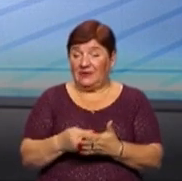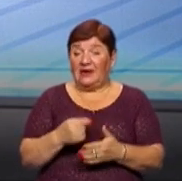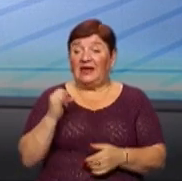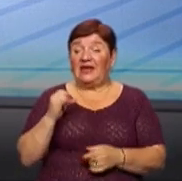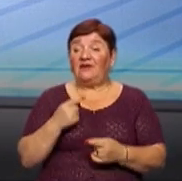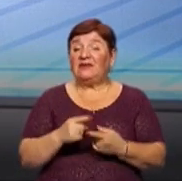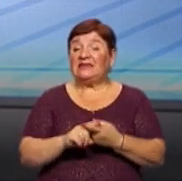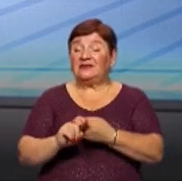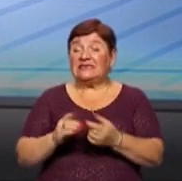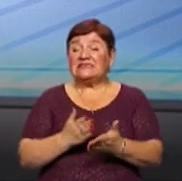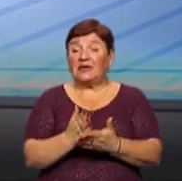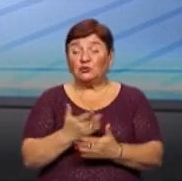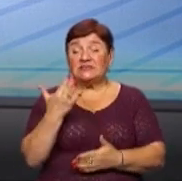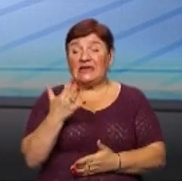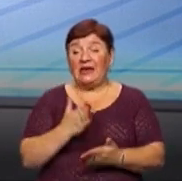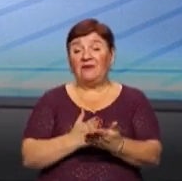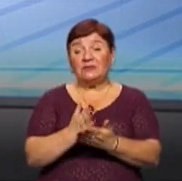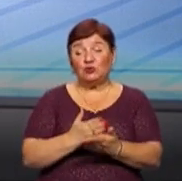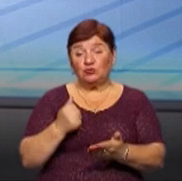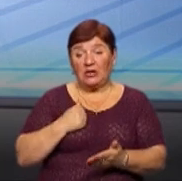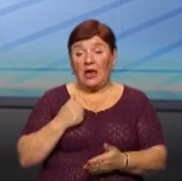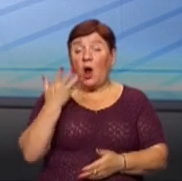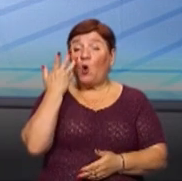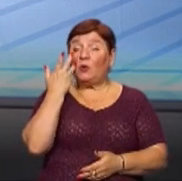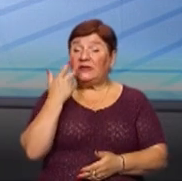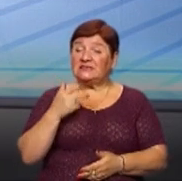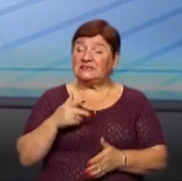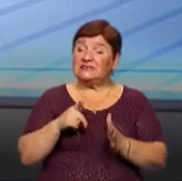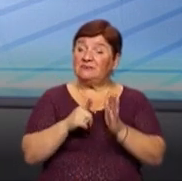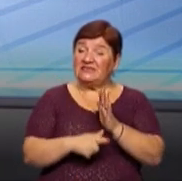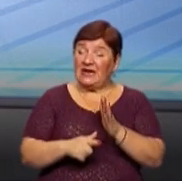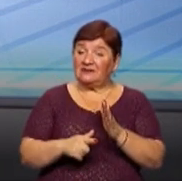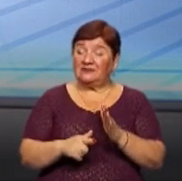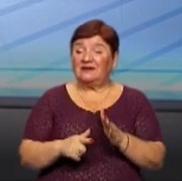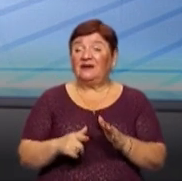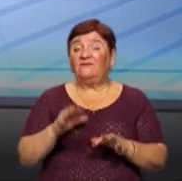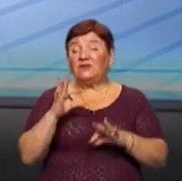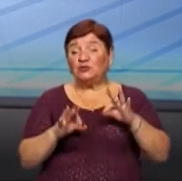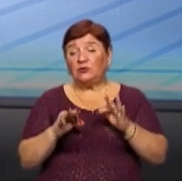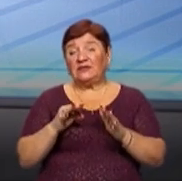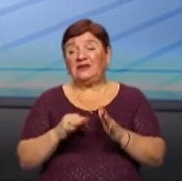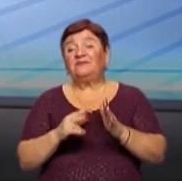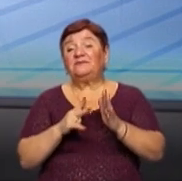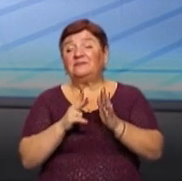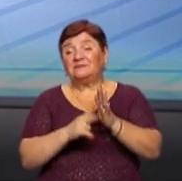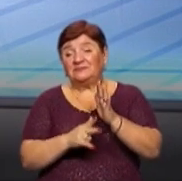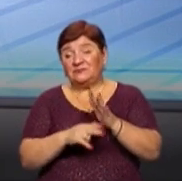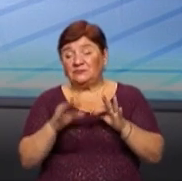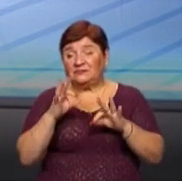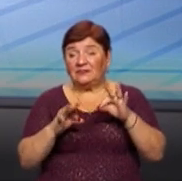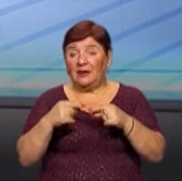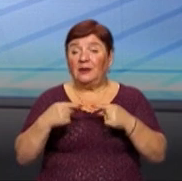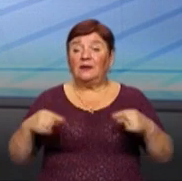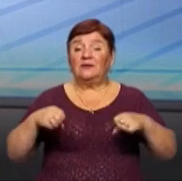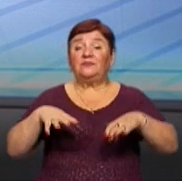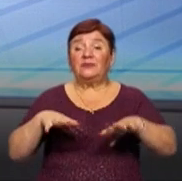від стажу, скільки вони відслужили. В когось було 74, в когось 80, 90% і так далі. Постанова Кабінету міністрів, яка тоді була прийнята,